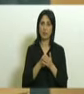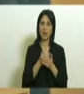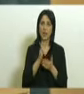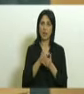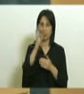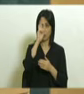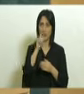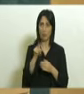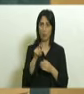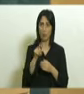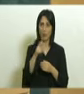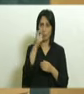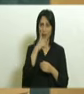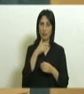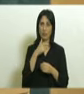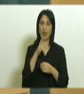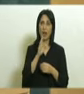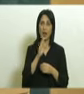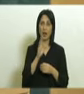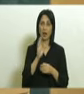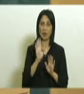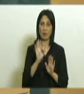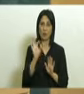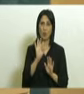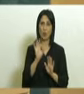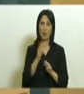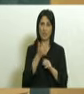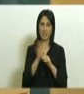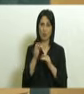აქვს მთავრობას, ბატონ გუგული. მოდით ამაზე ცალკე ვილაპარაკოთ რა.